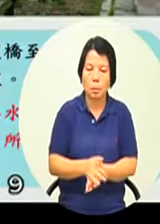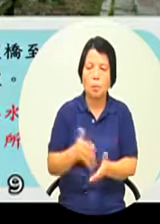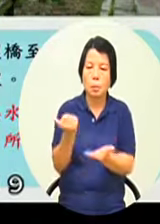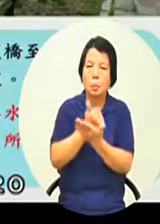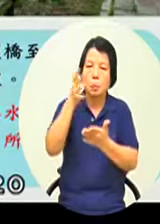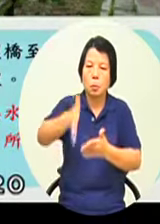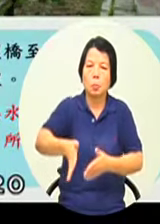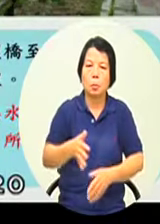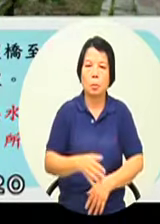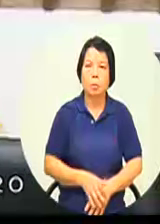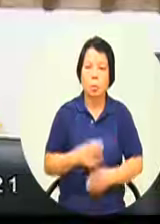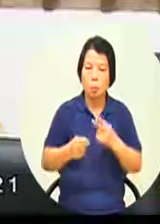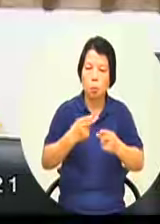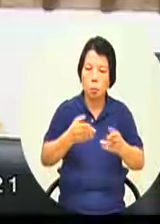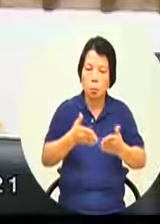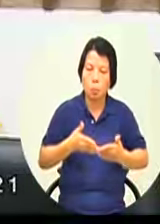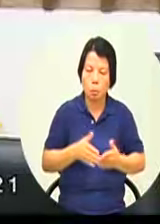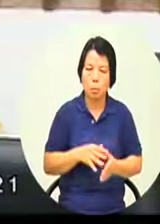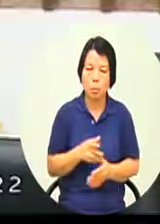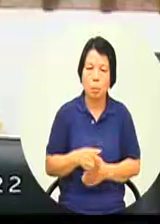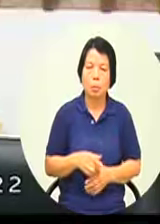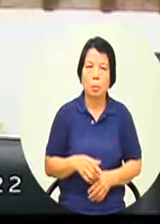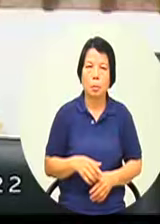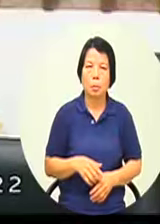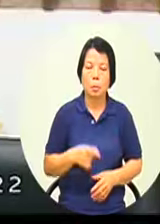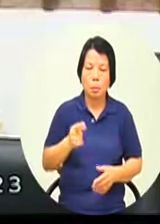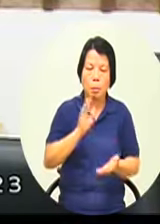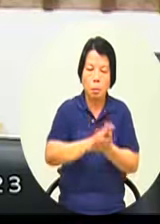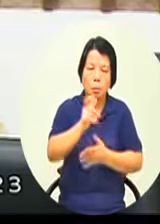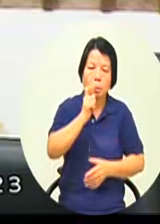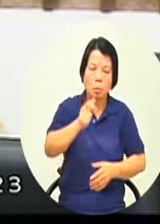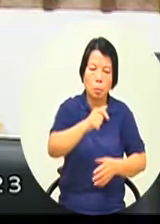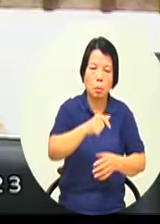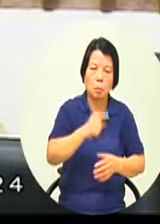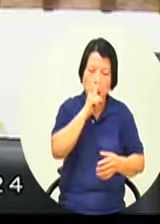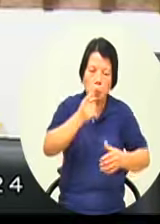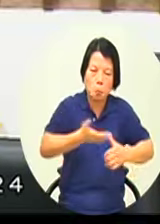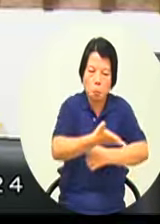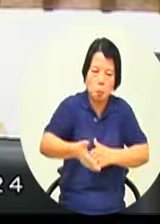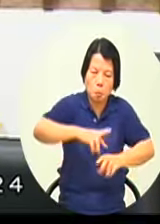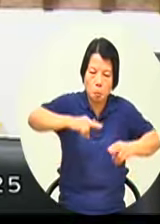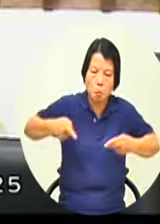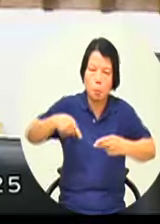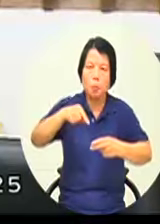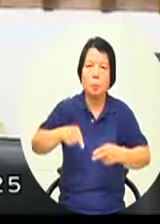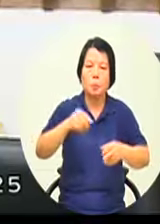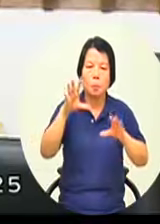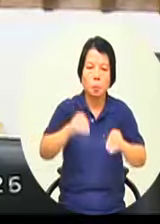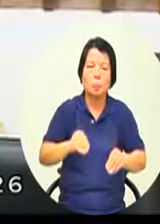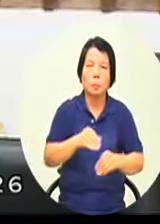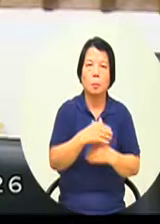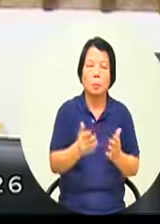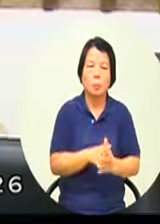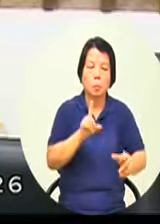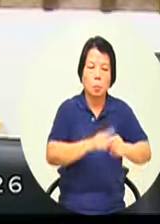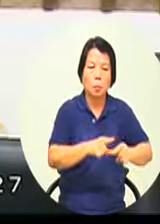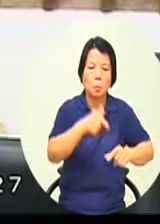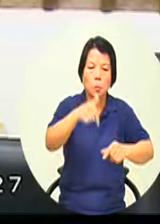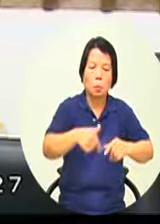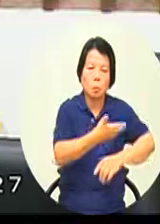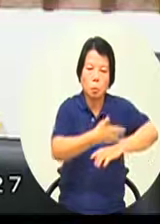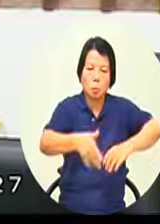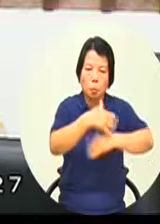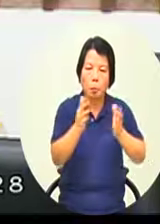利局长怎么样来进行这个后进溪污染改善，还有那个后进溪中下游这些景观